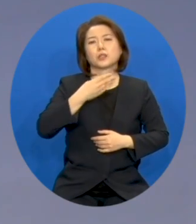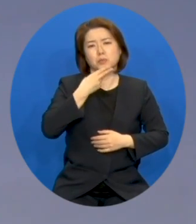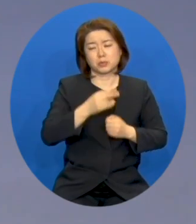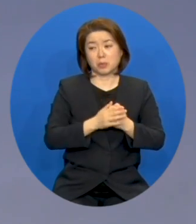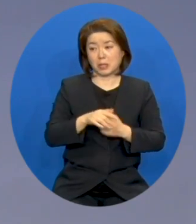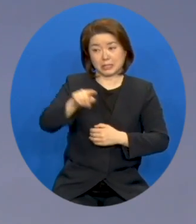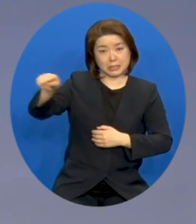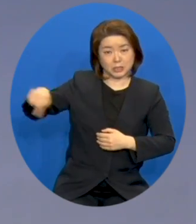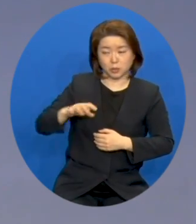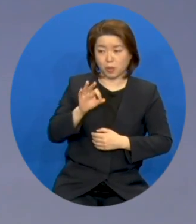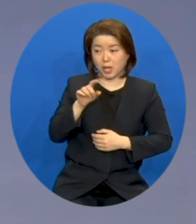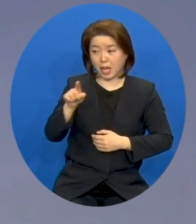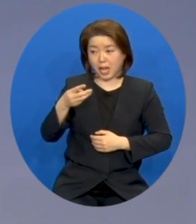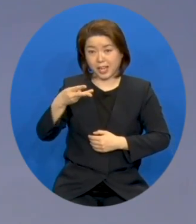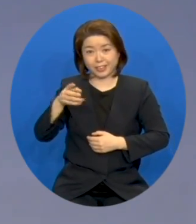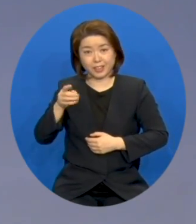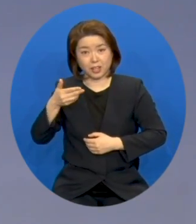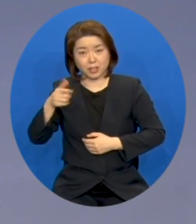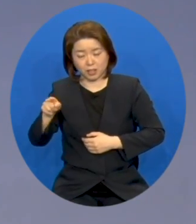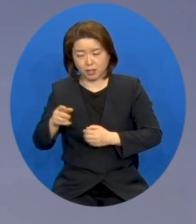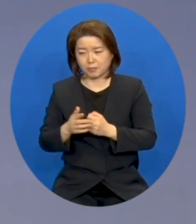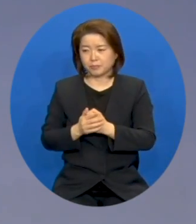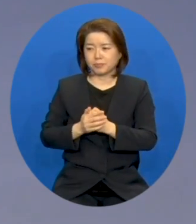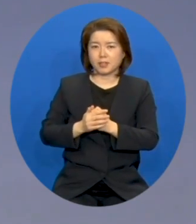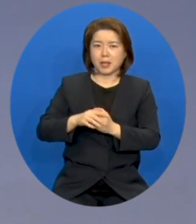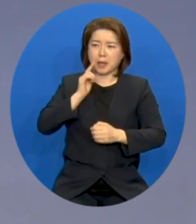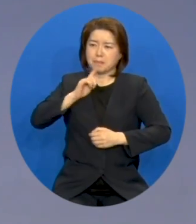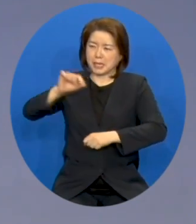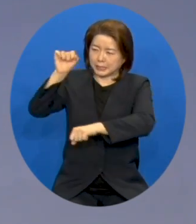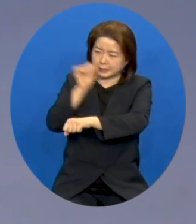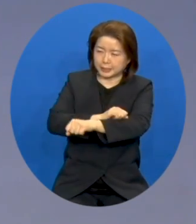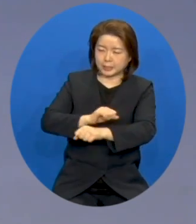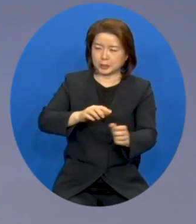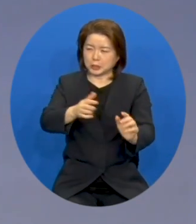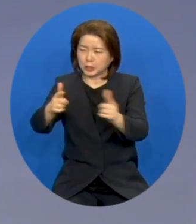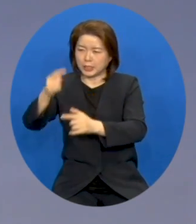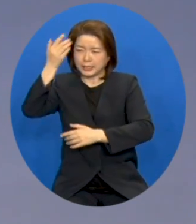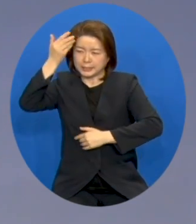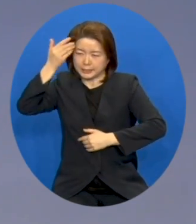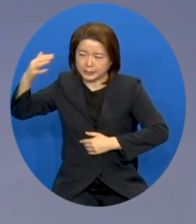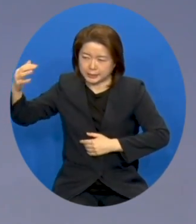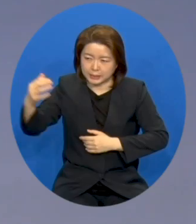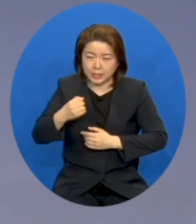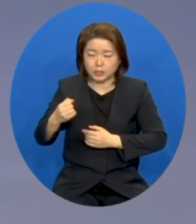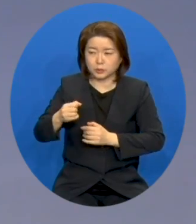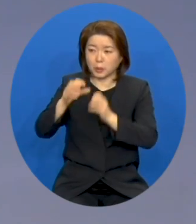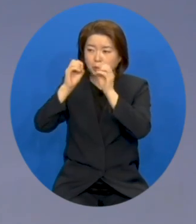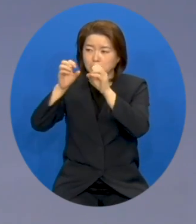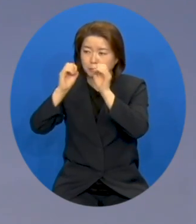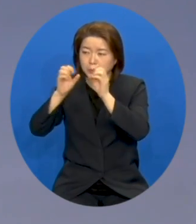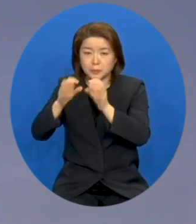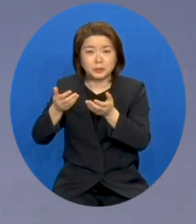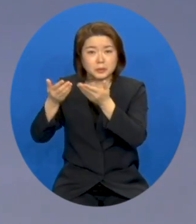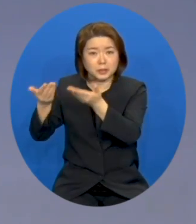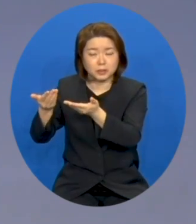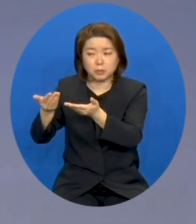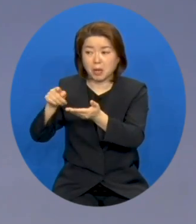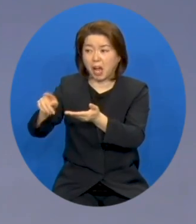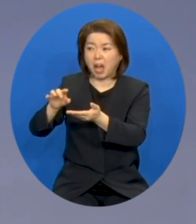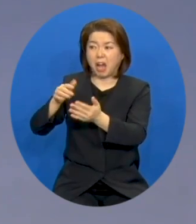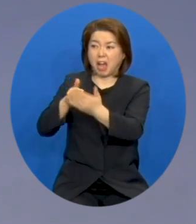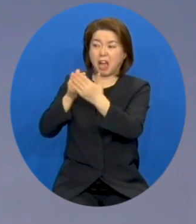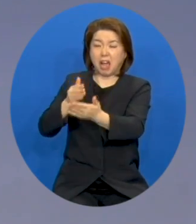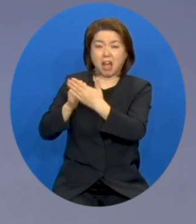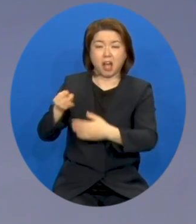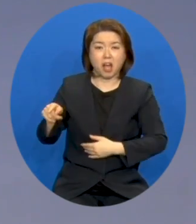그렇게 정말 유창하게 온 철학을 다 동원해서 전도를 해도 안 되는데